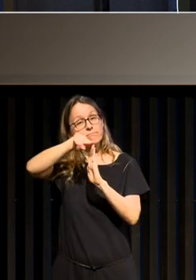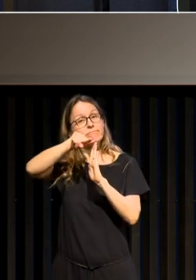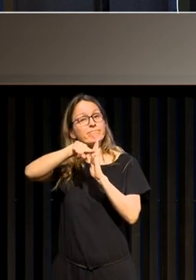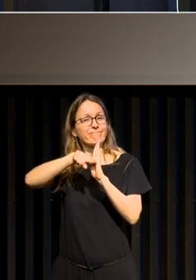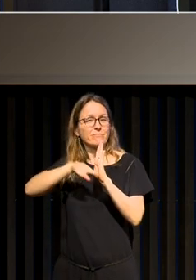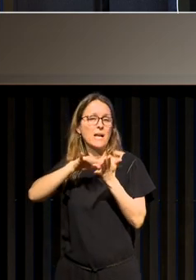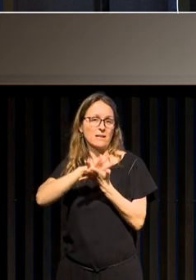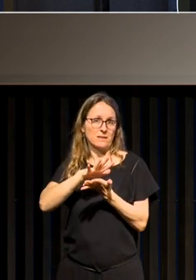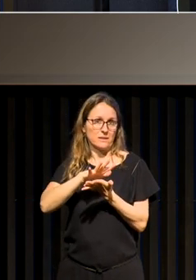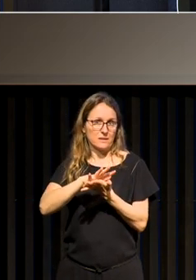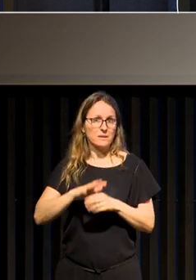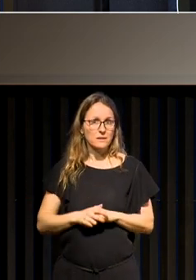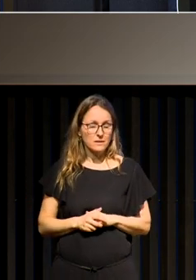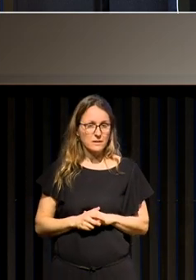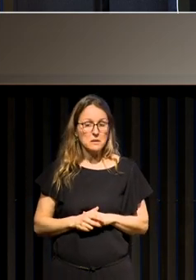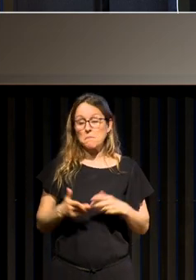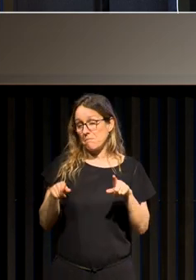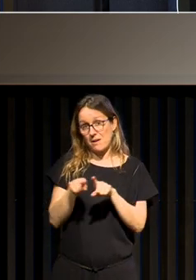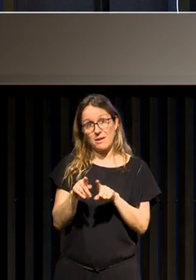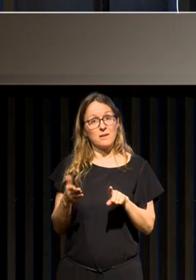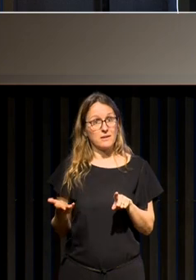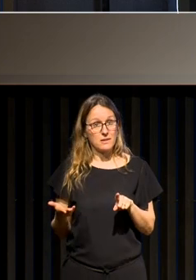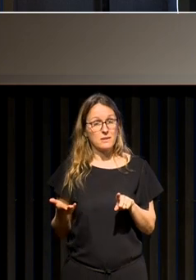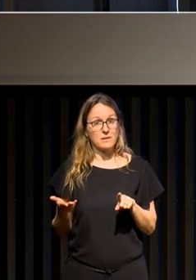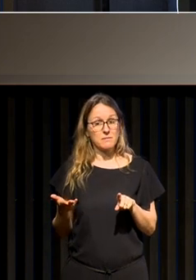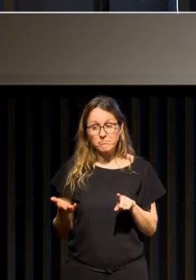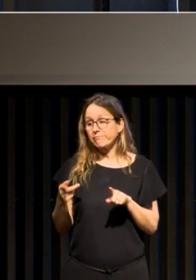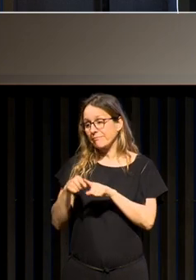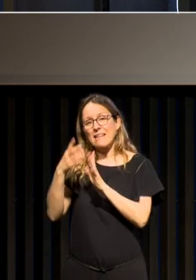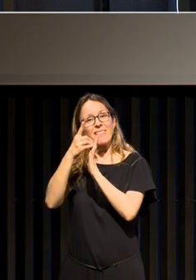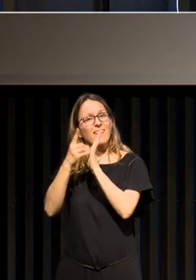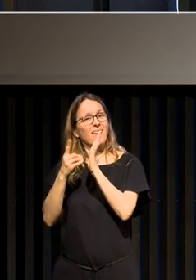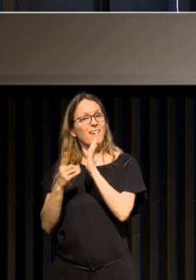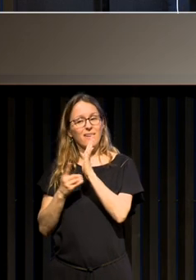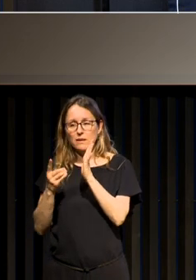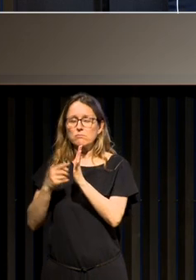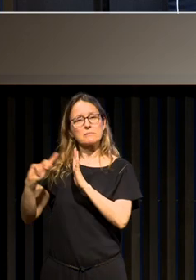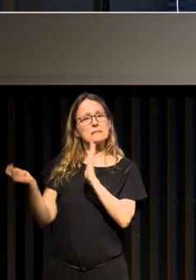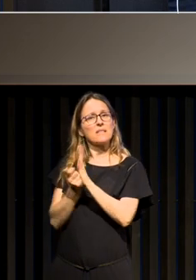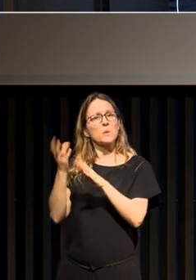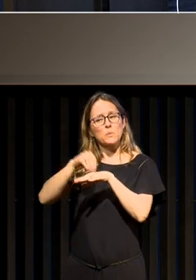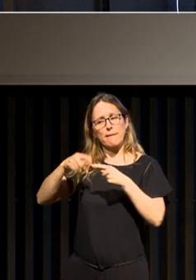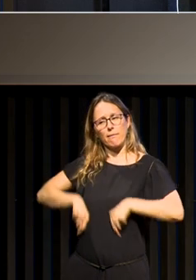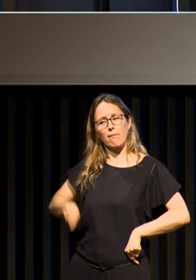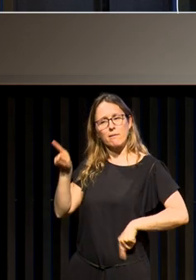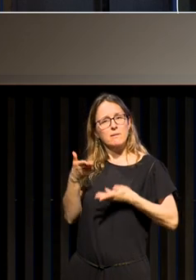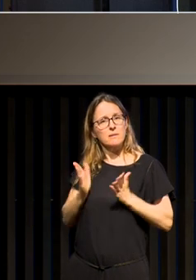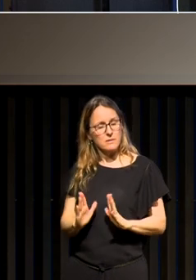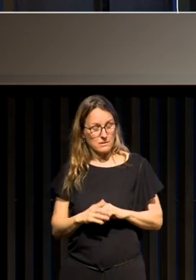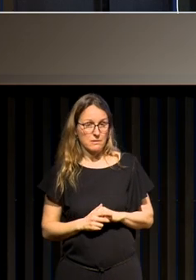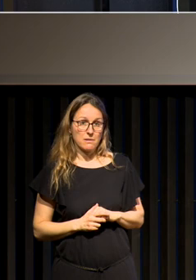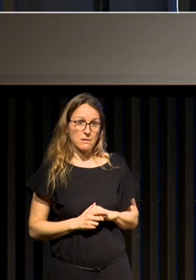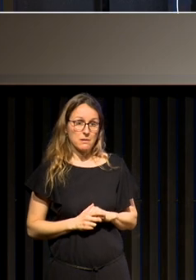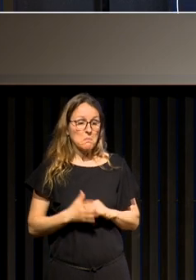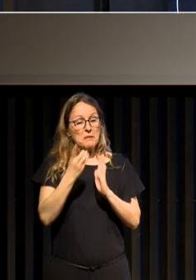d'âge qui ont été fixées aussi par un décret en Conseil d'État qui dit qu'une femme